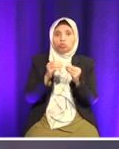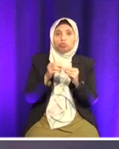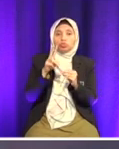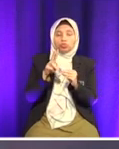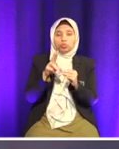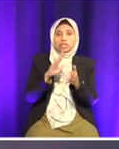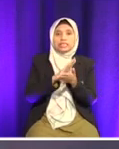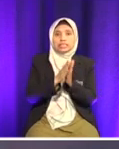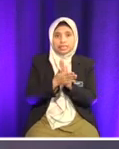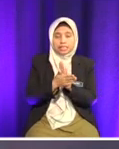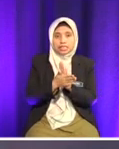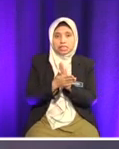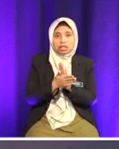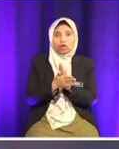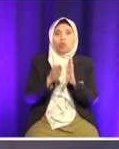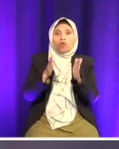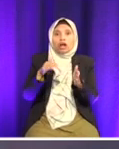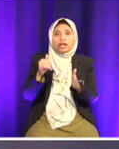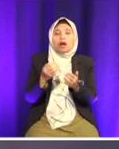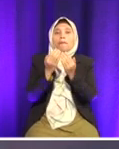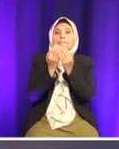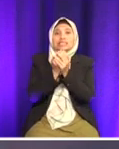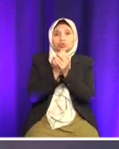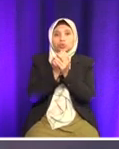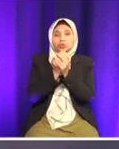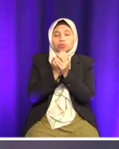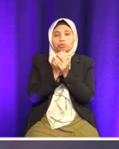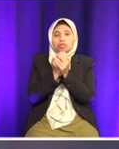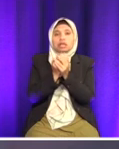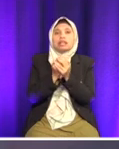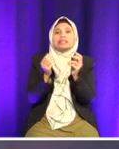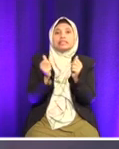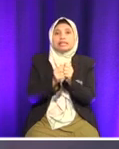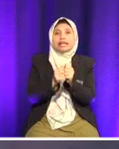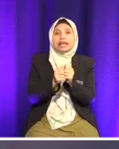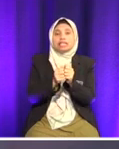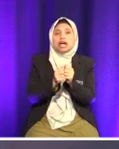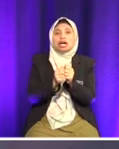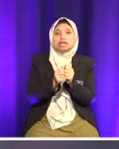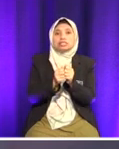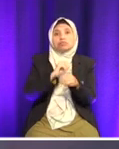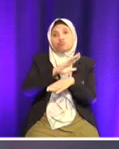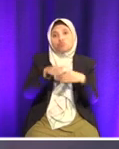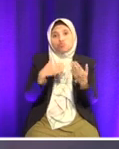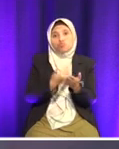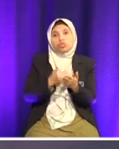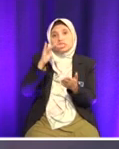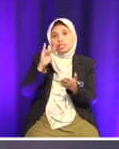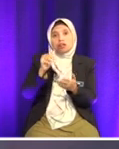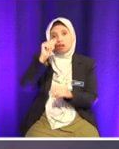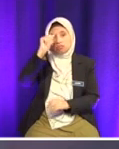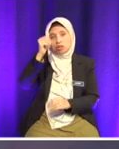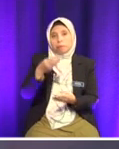humble kita bersyukur bersyukur itu apa bersyukur itu kita bersyukur dengan nikmat yang diberikan oleh Allah subhanahu wa taala